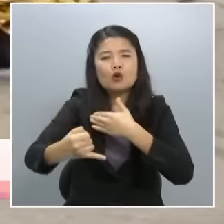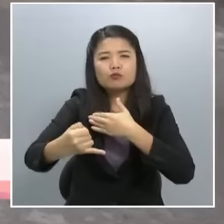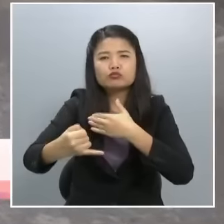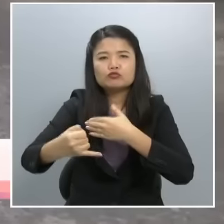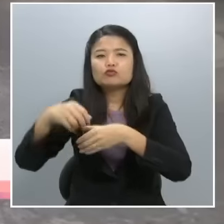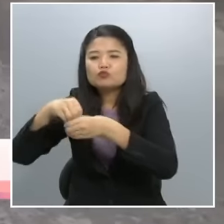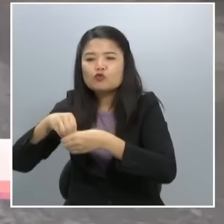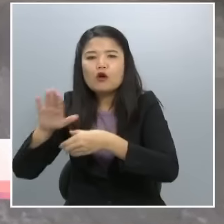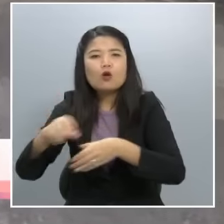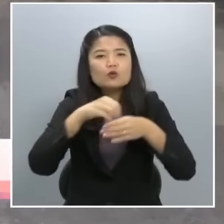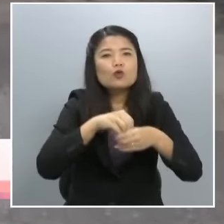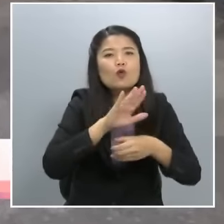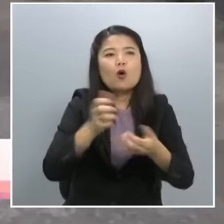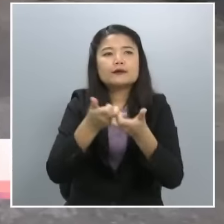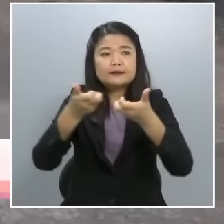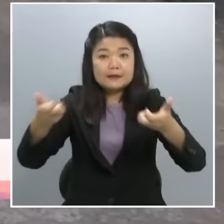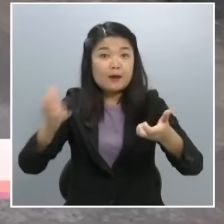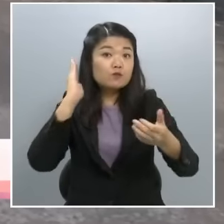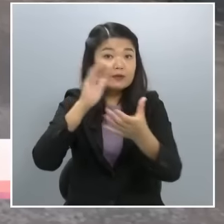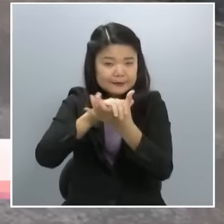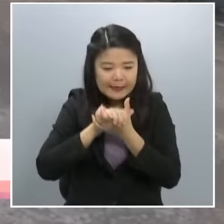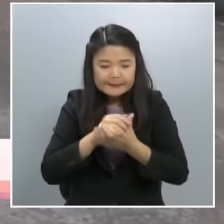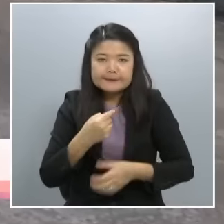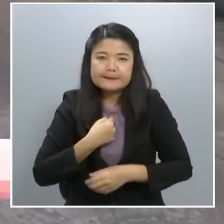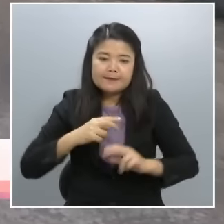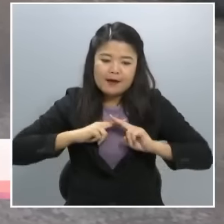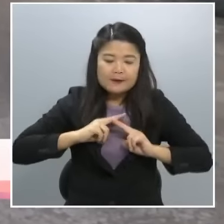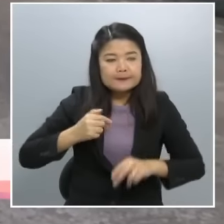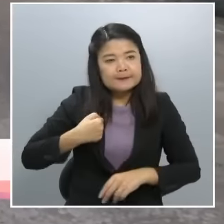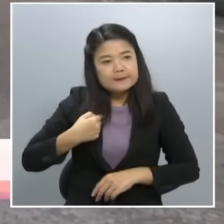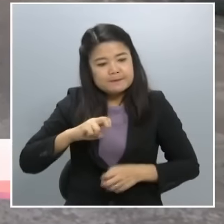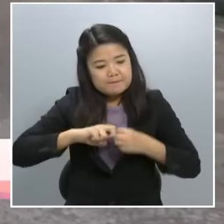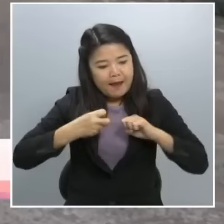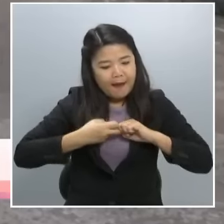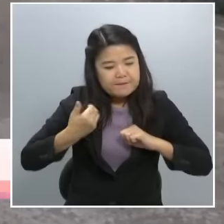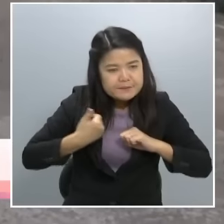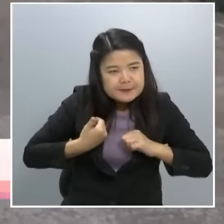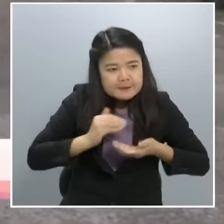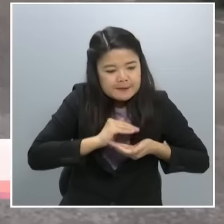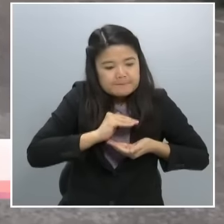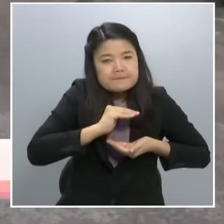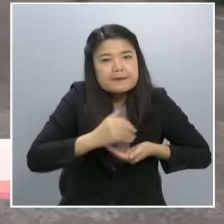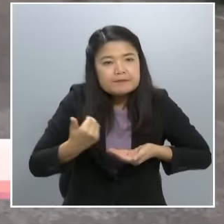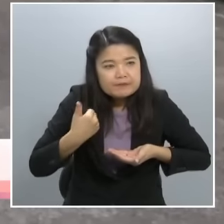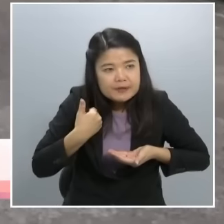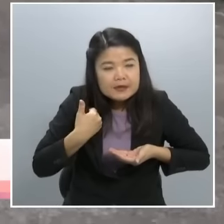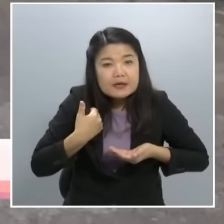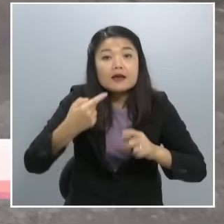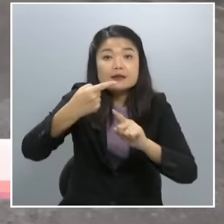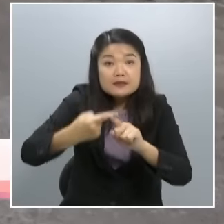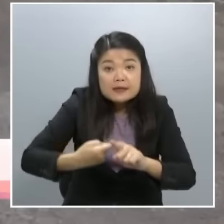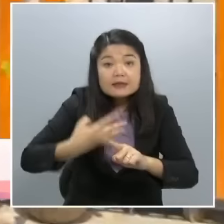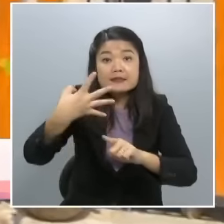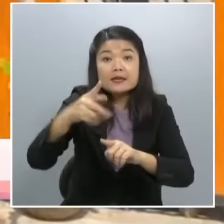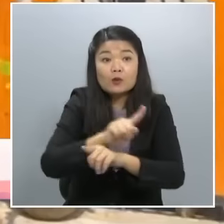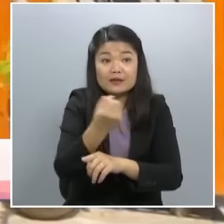อยู่แต่สามีตนก็ยังคาใจอยู่แล้วก็เก็บเอามาเป็นปมในใจจนมา12เมษายน